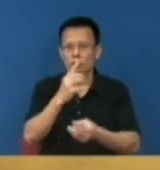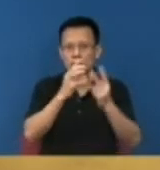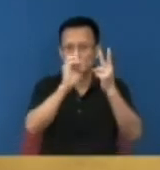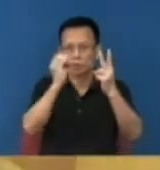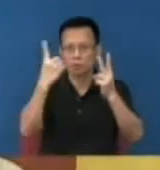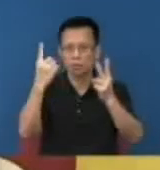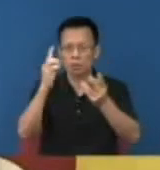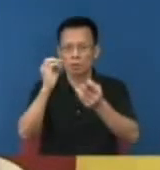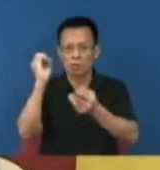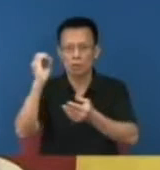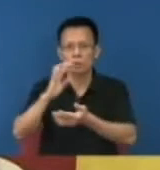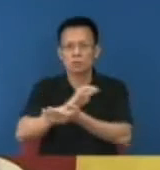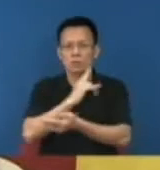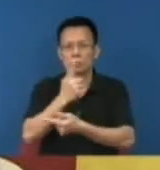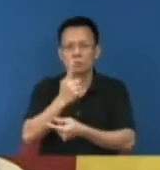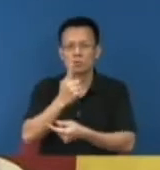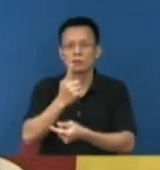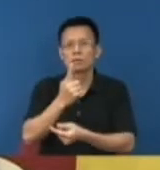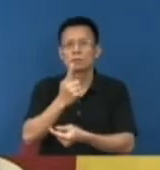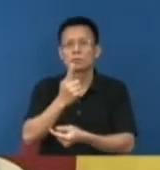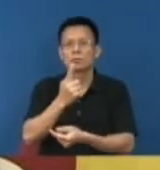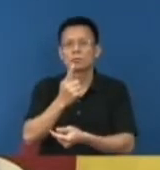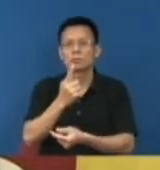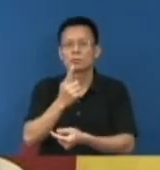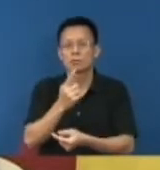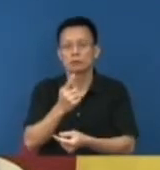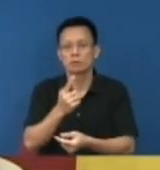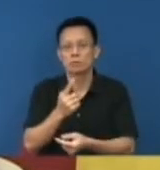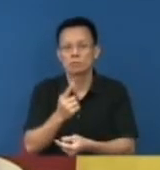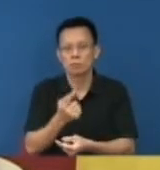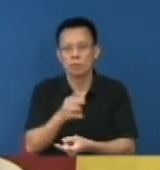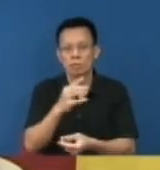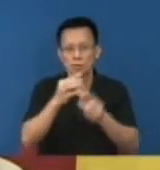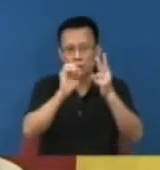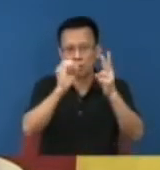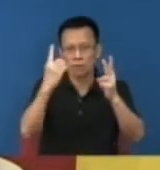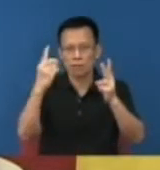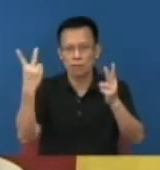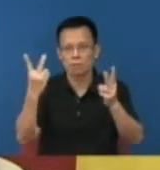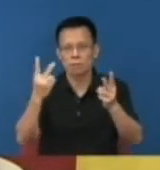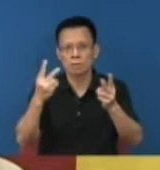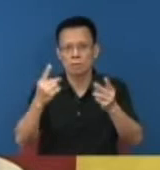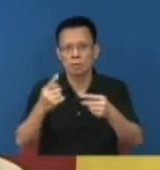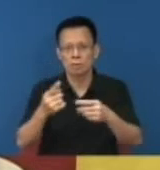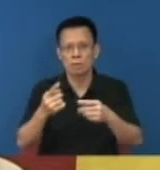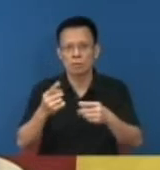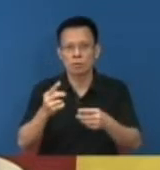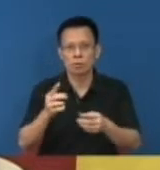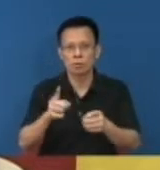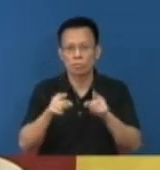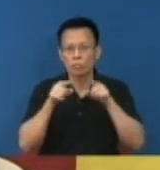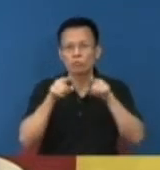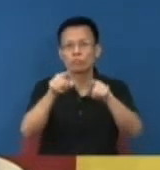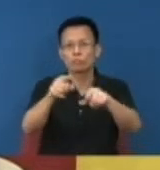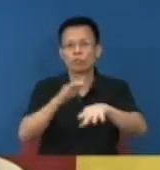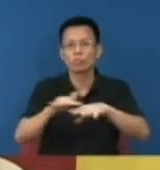2010年，即是去年的所謂這個2012雙普選，或者盡快